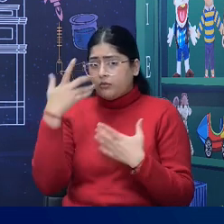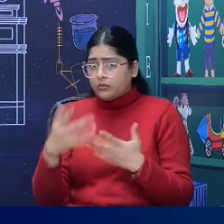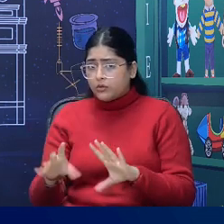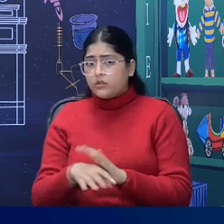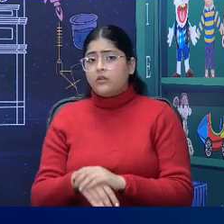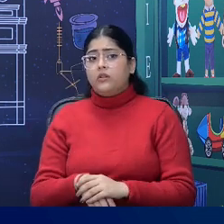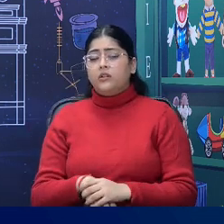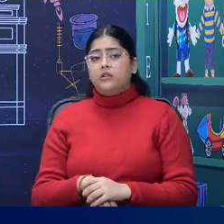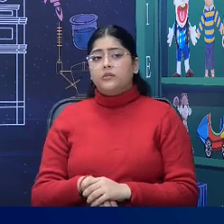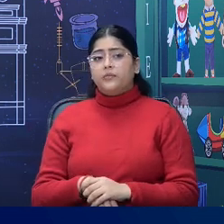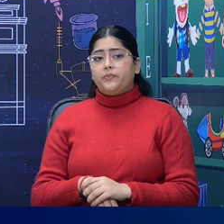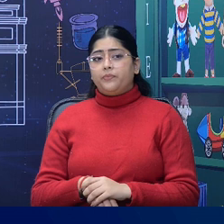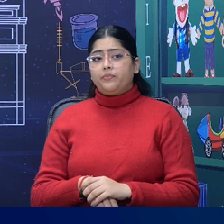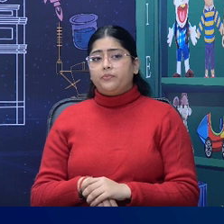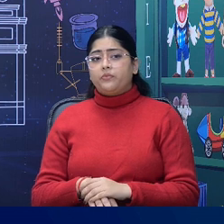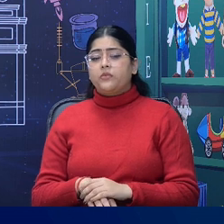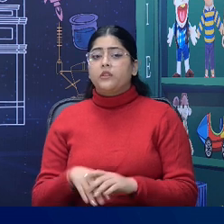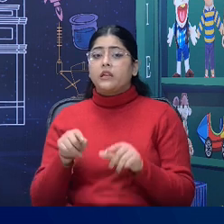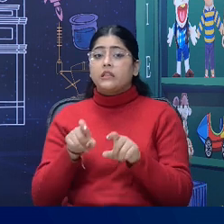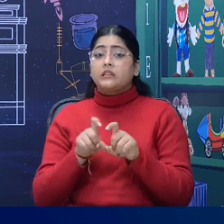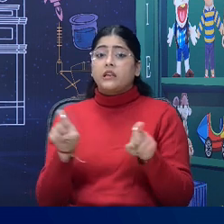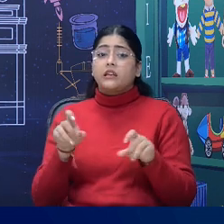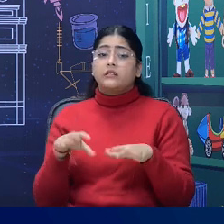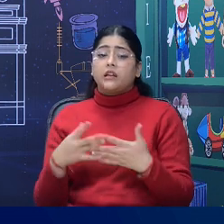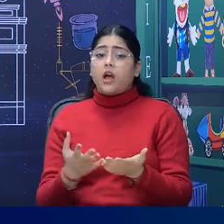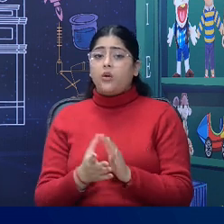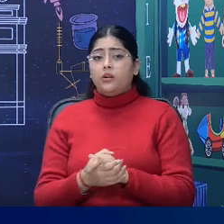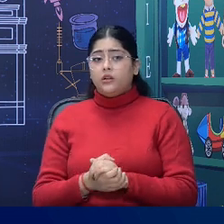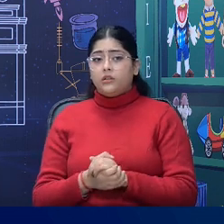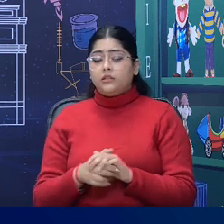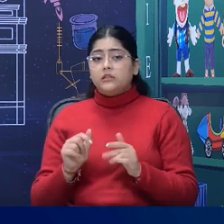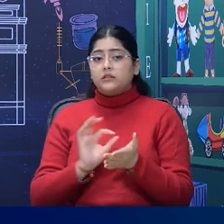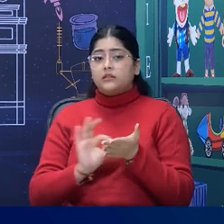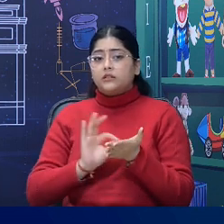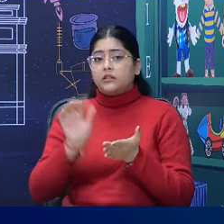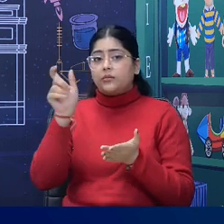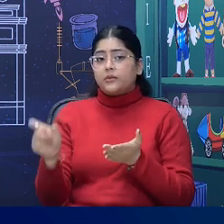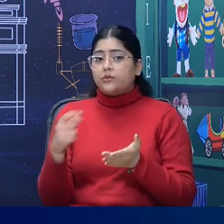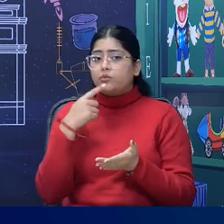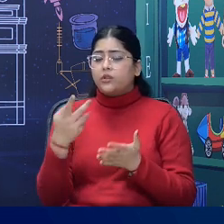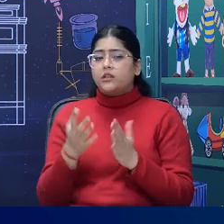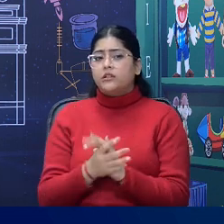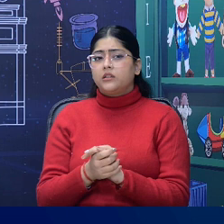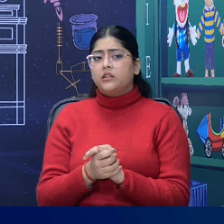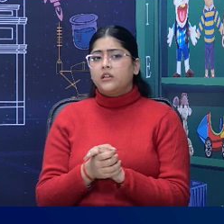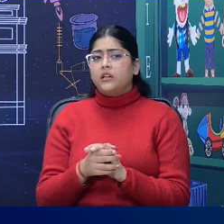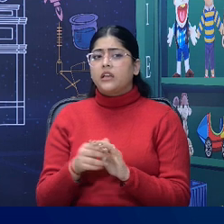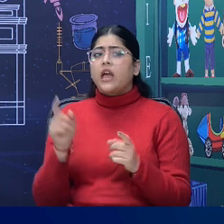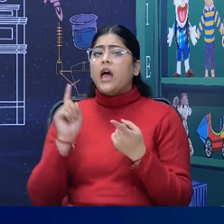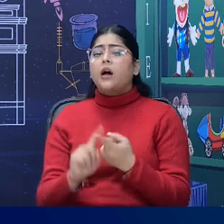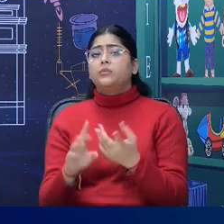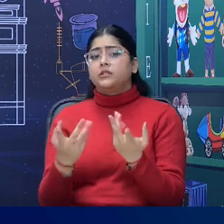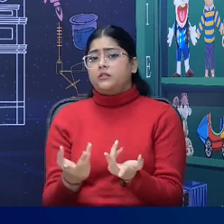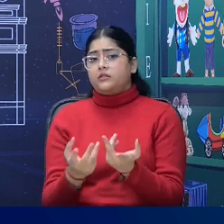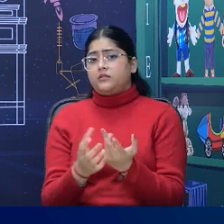कर रहे थे व्यंग में क्या है कि सीधे-सीधे अपनी बात नहीं कहते अब लेखक ने किस प्रकार की शैली का प्रयोग किया कि भाई एकाएक कैसे कैसे हो गए अब